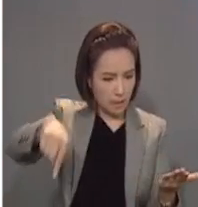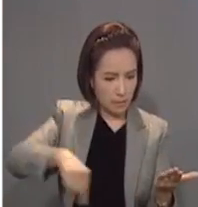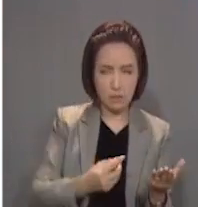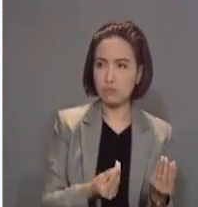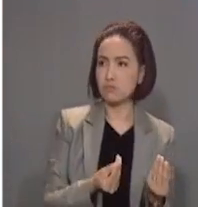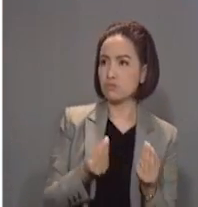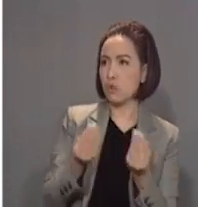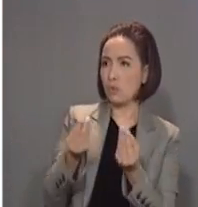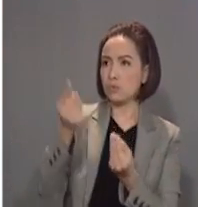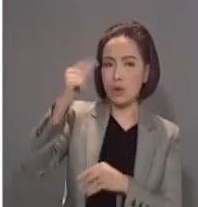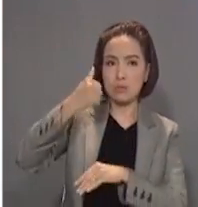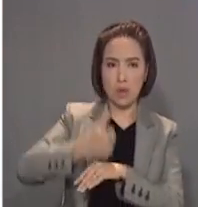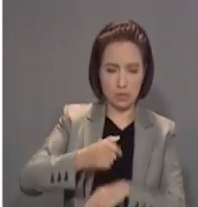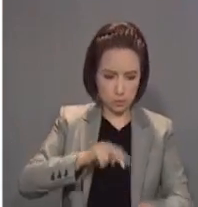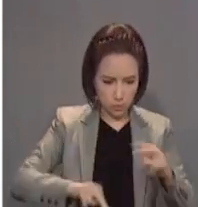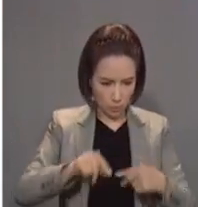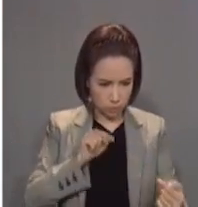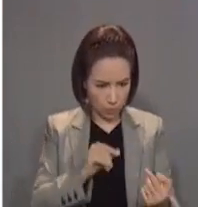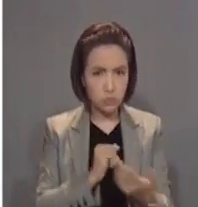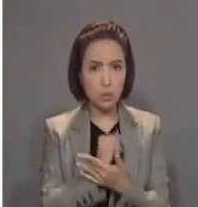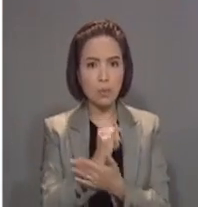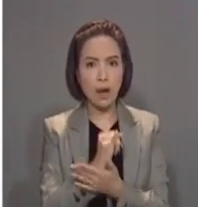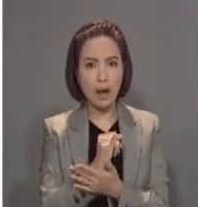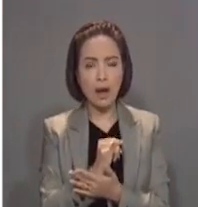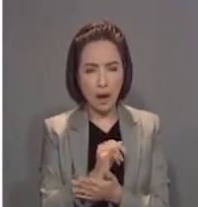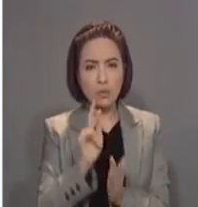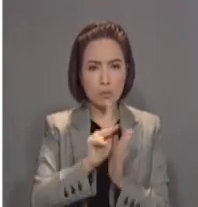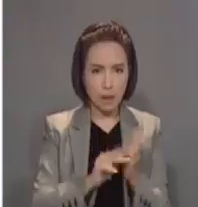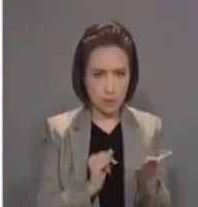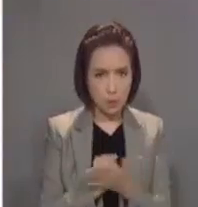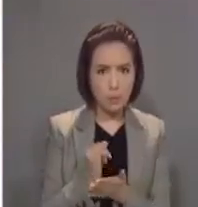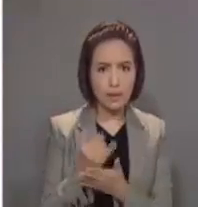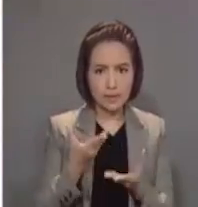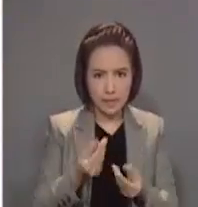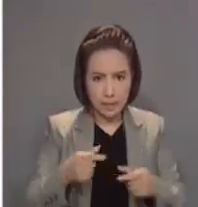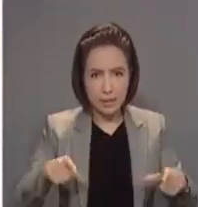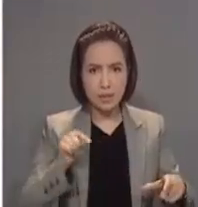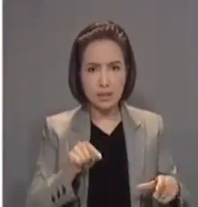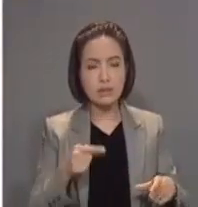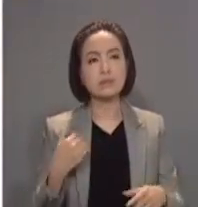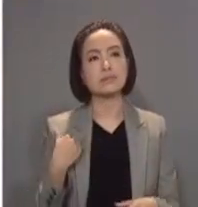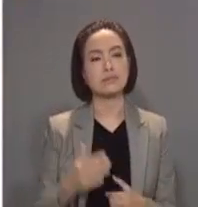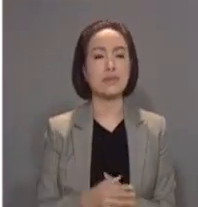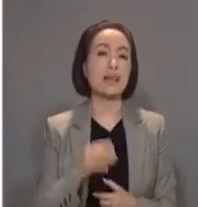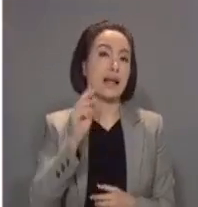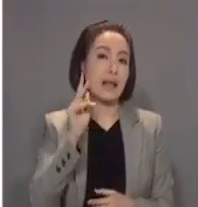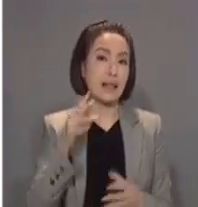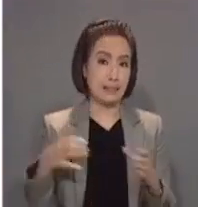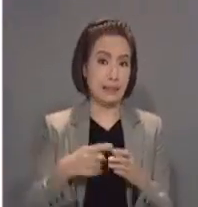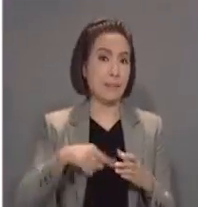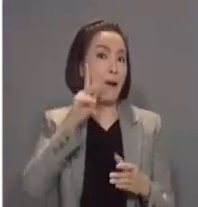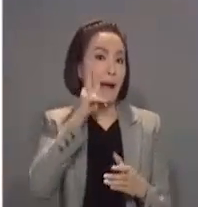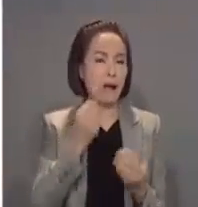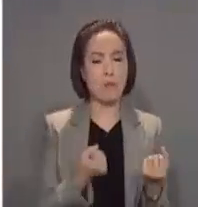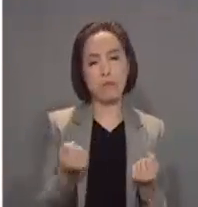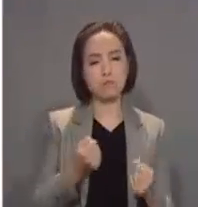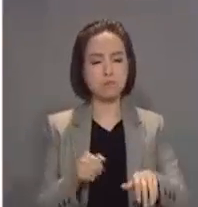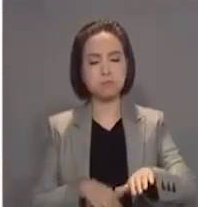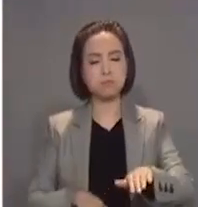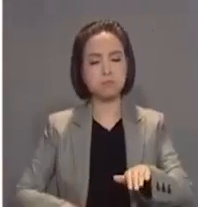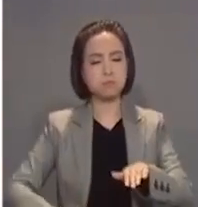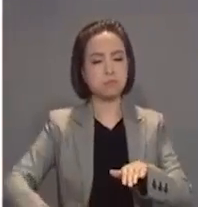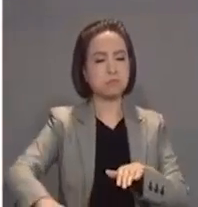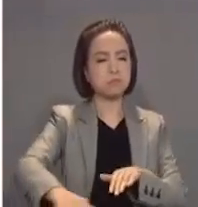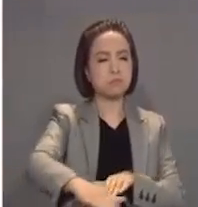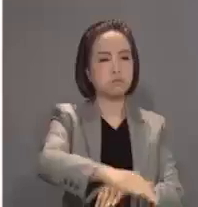จารณารวมทั้งตรวจสอบความถูกต้องของโฉนดแปลงนี้ด้วยครับทีมข่าวขับรถลัดเลาะตามถนนภายในหุบเขาครับซึ่